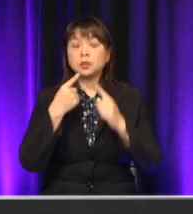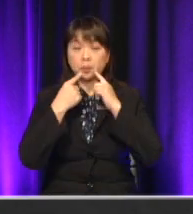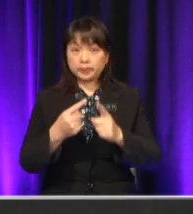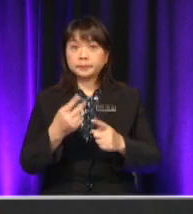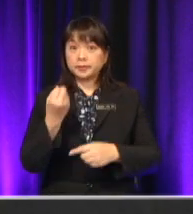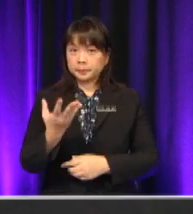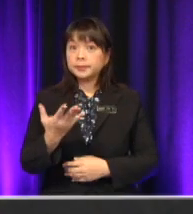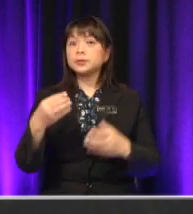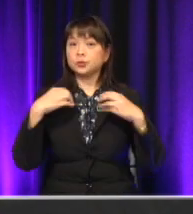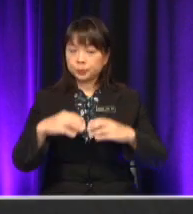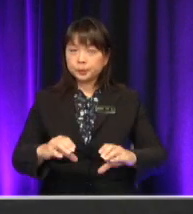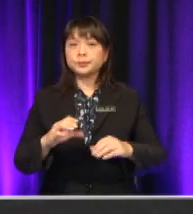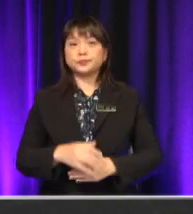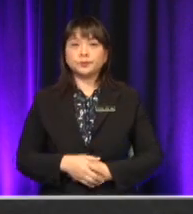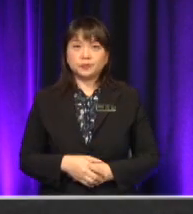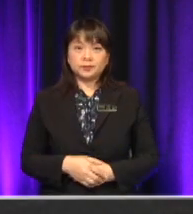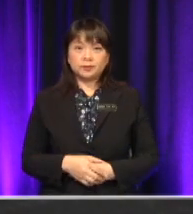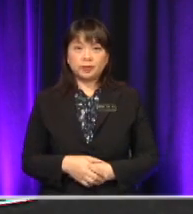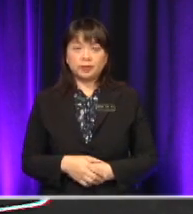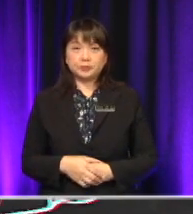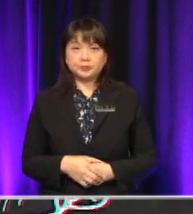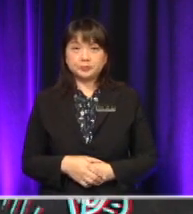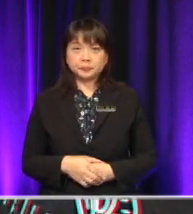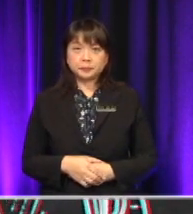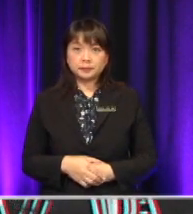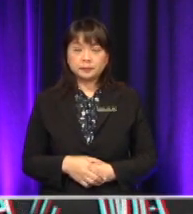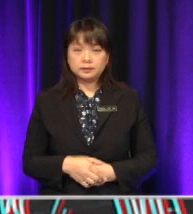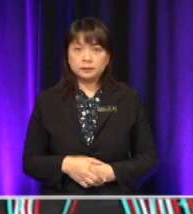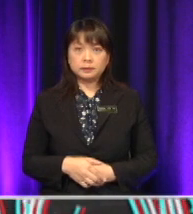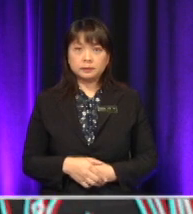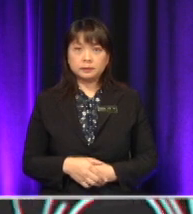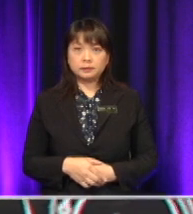bahagi 100 sama dengan, menarik,